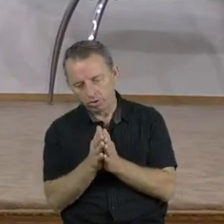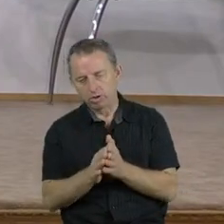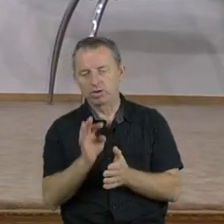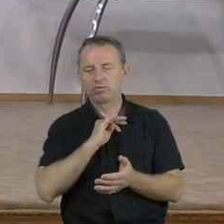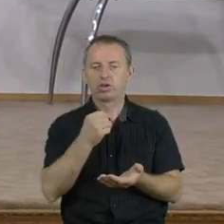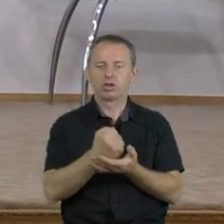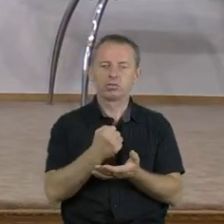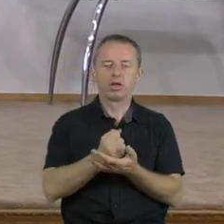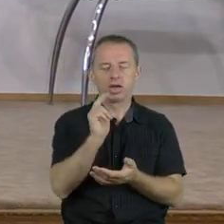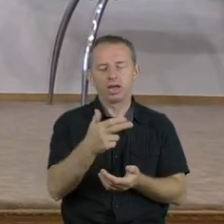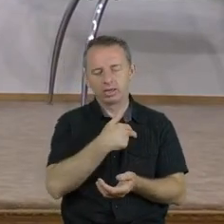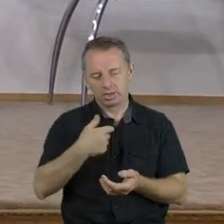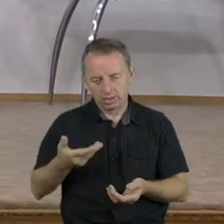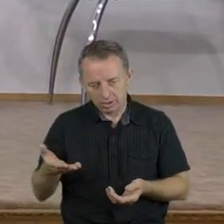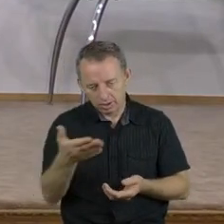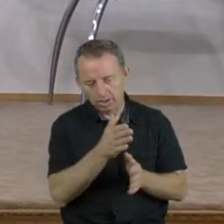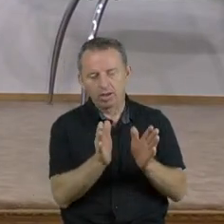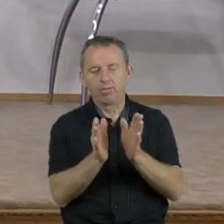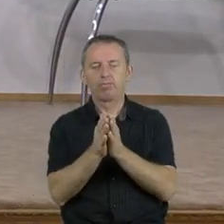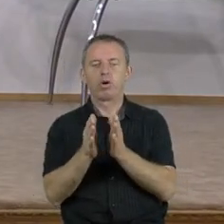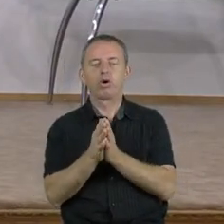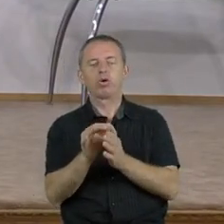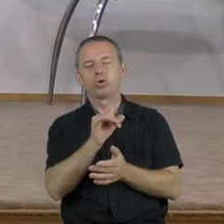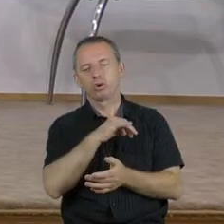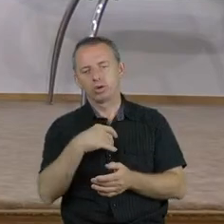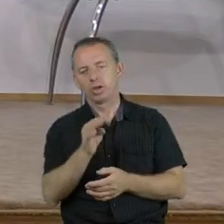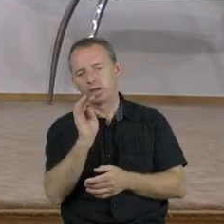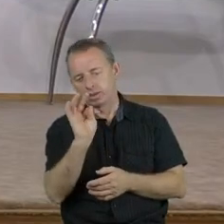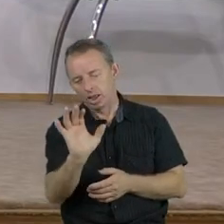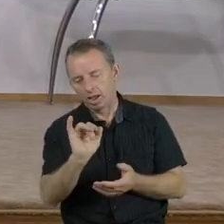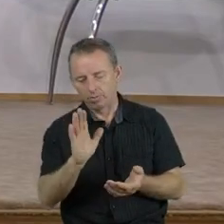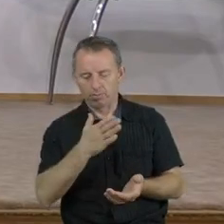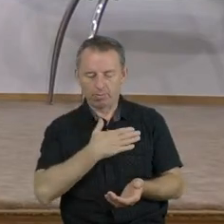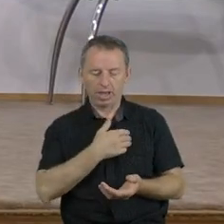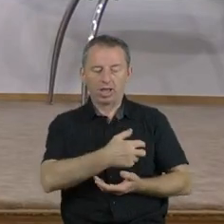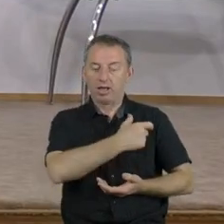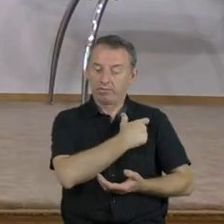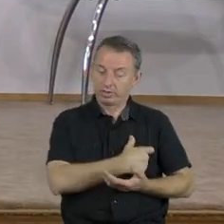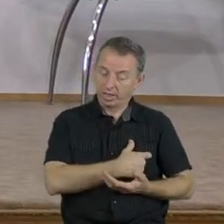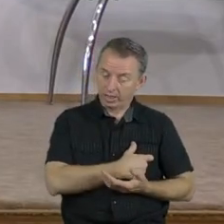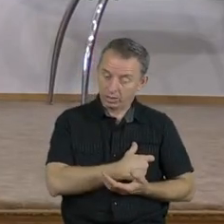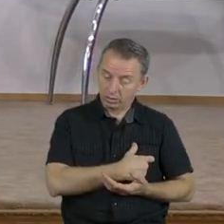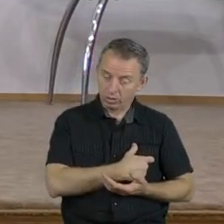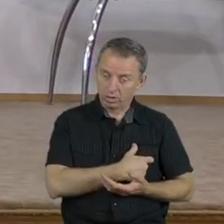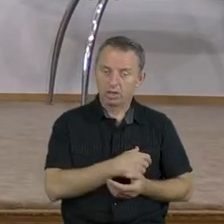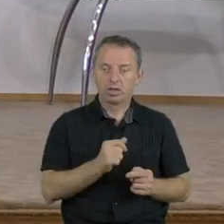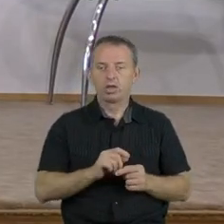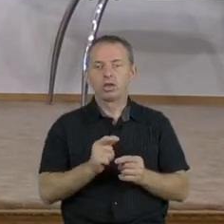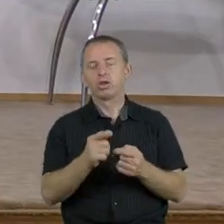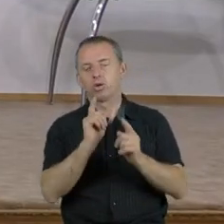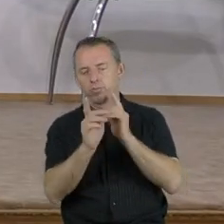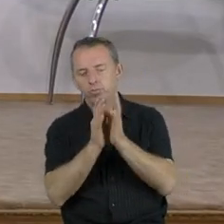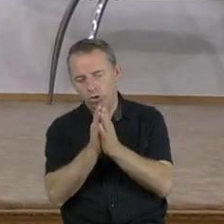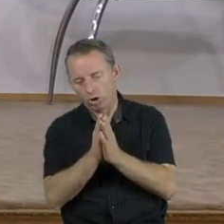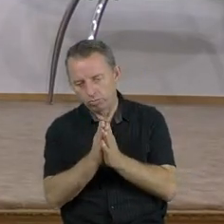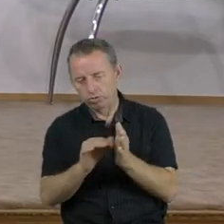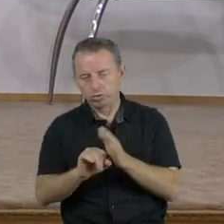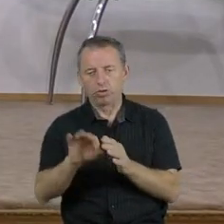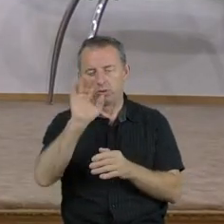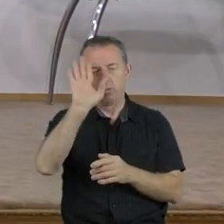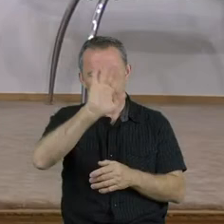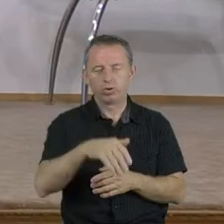sprawy i każdy z nas modli się tak, jak ma w sercu. zanosi prośby do Pana i Pan